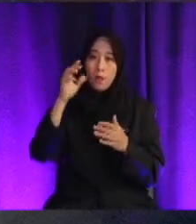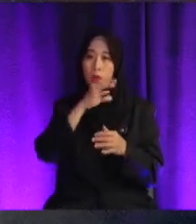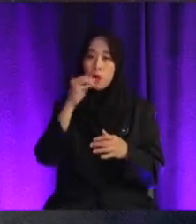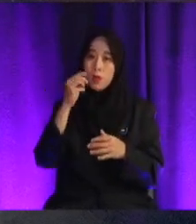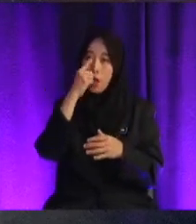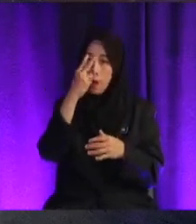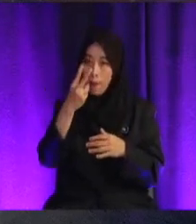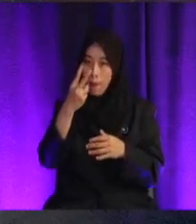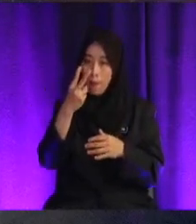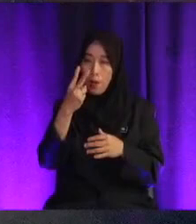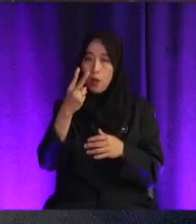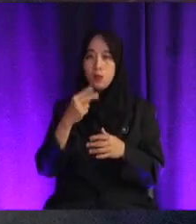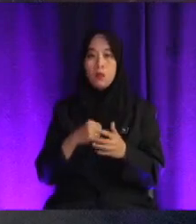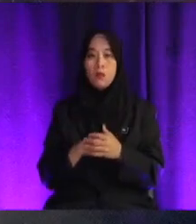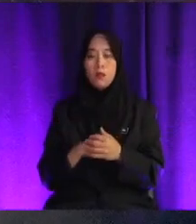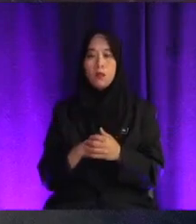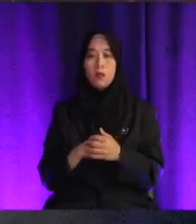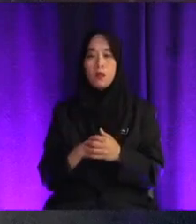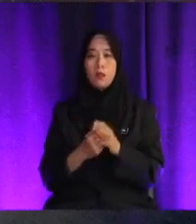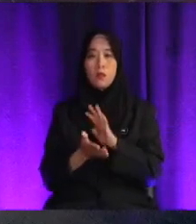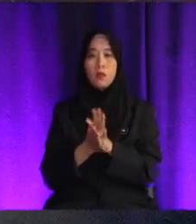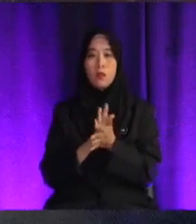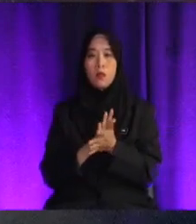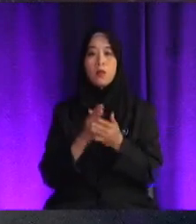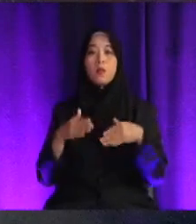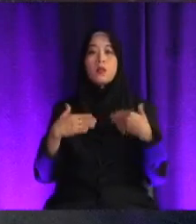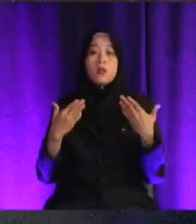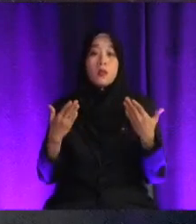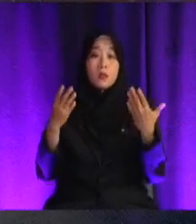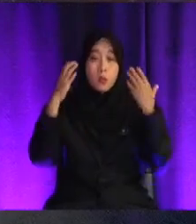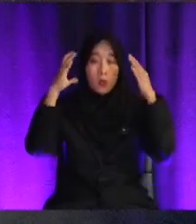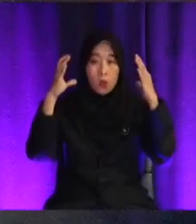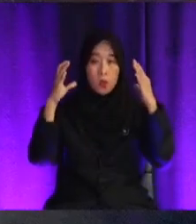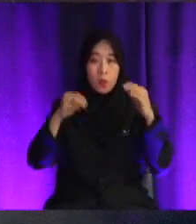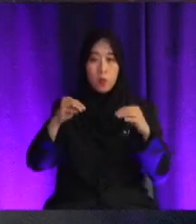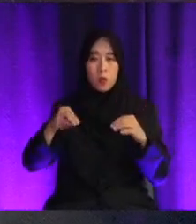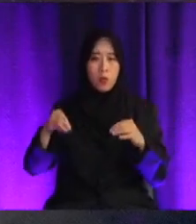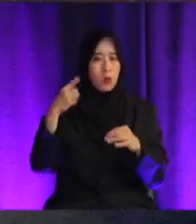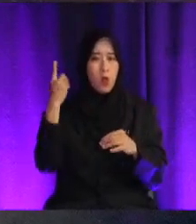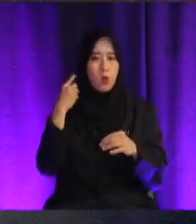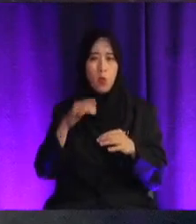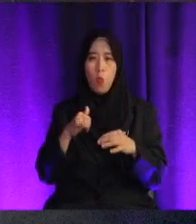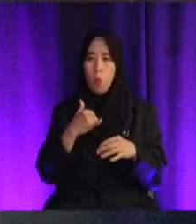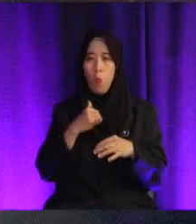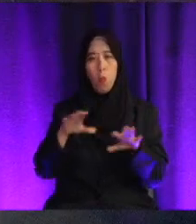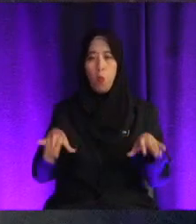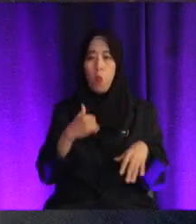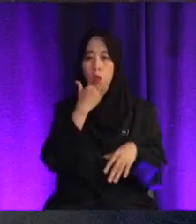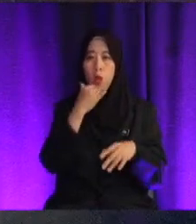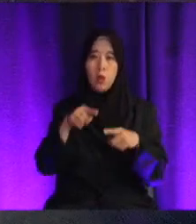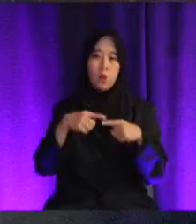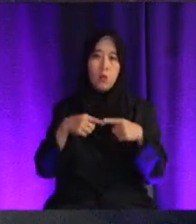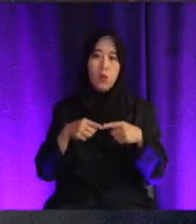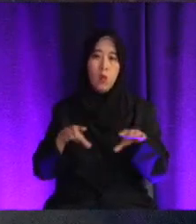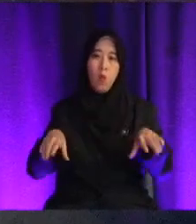kan. Okey, jadi dia macam mana cikgu? Ini mungkin ada murid-murid yang sering melakukan kesilapan sewaktu melakukan kita punya